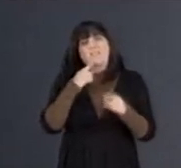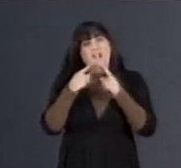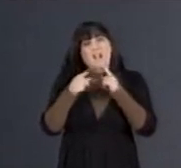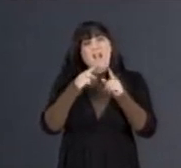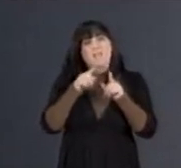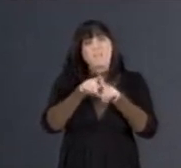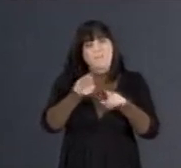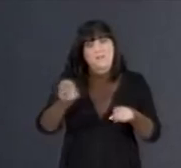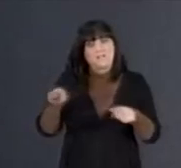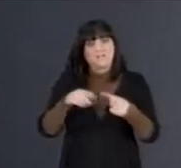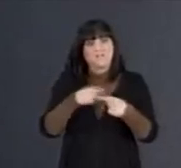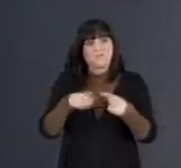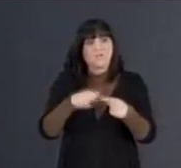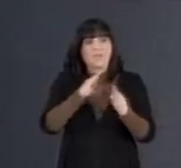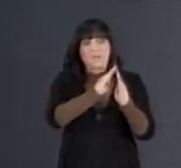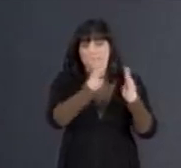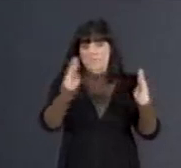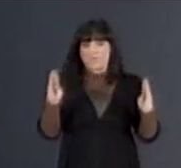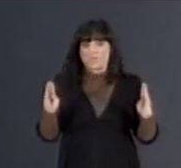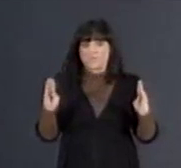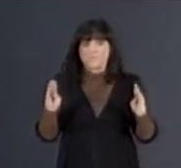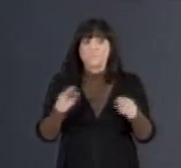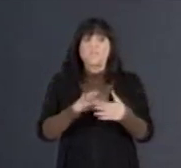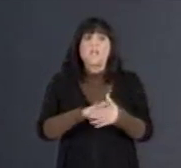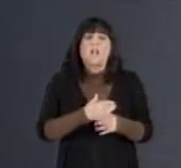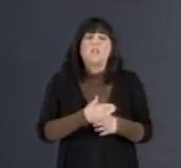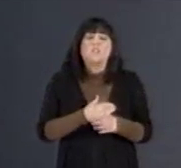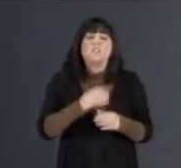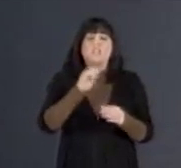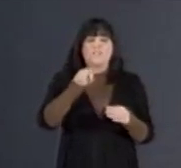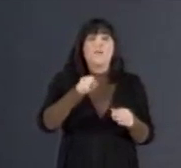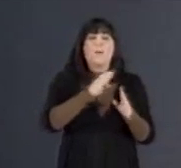Ewa ikan zibaik l-beriz. Aqsta tulad bat min awwo.